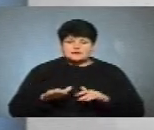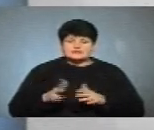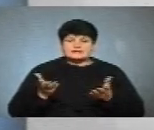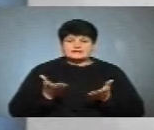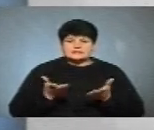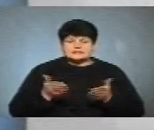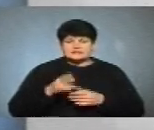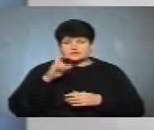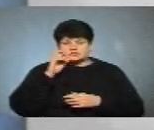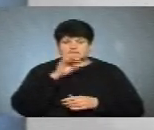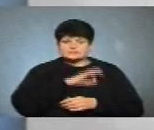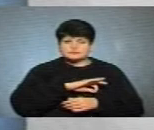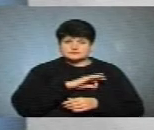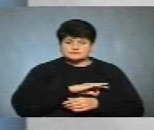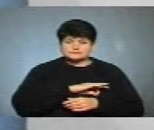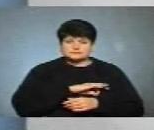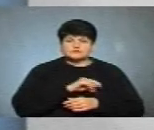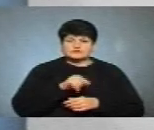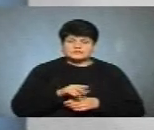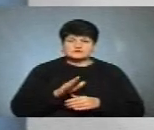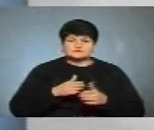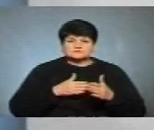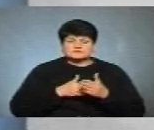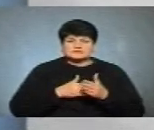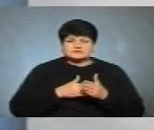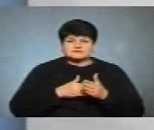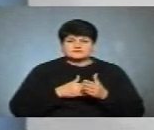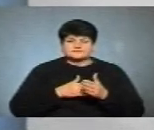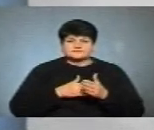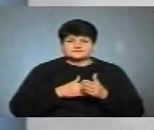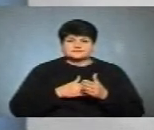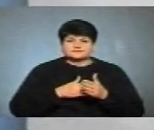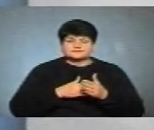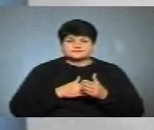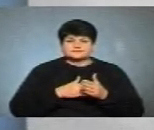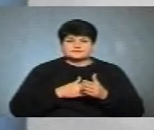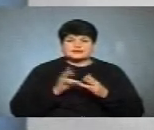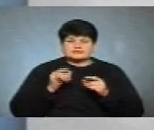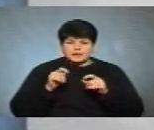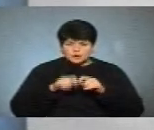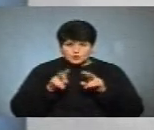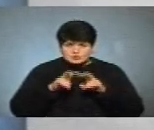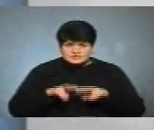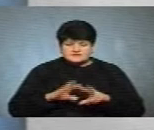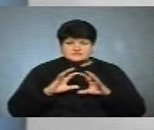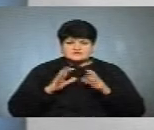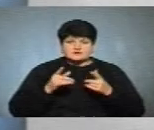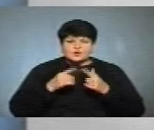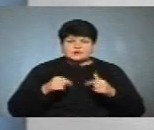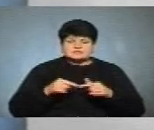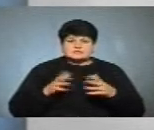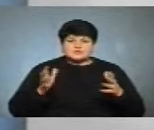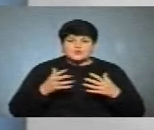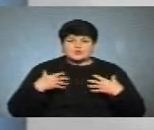які держава застосовує, вони впираються в деякій мірі і на дослідження Всесвітньої організації охорони